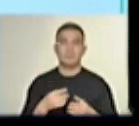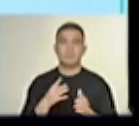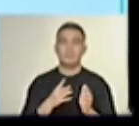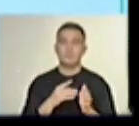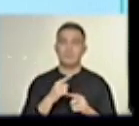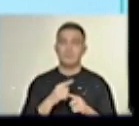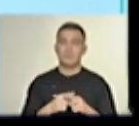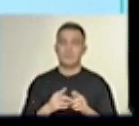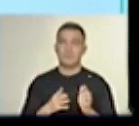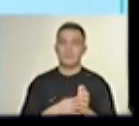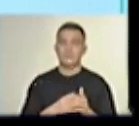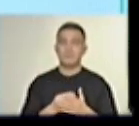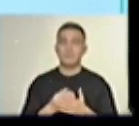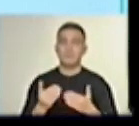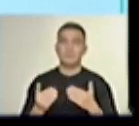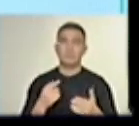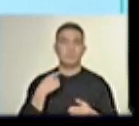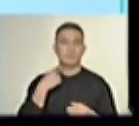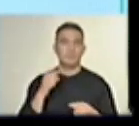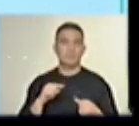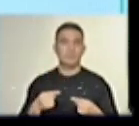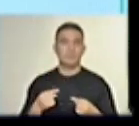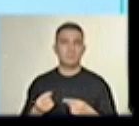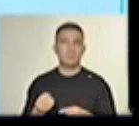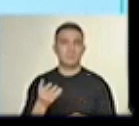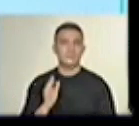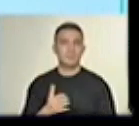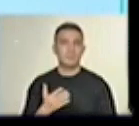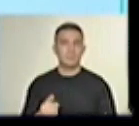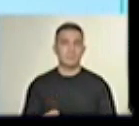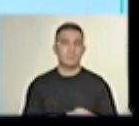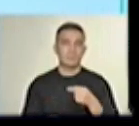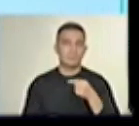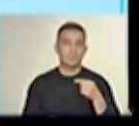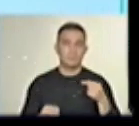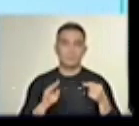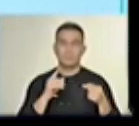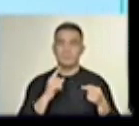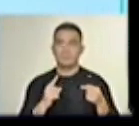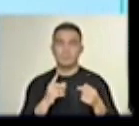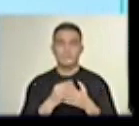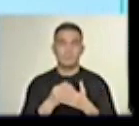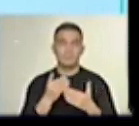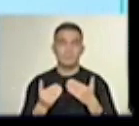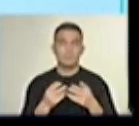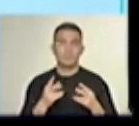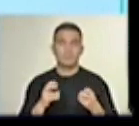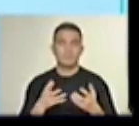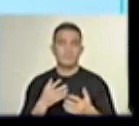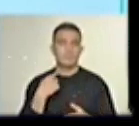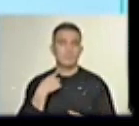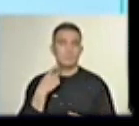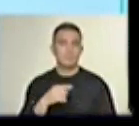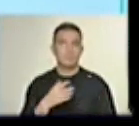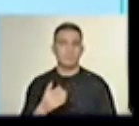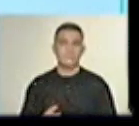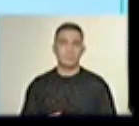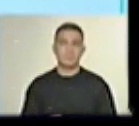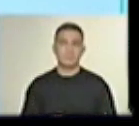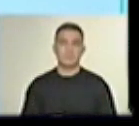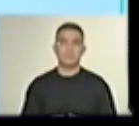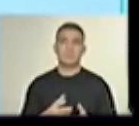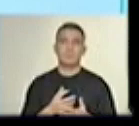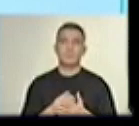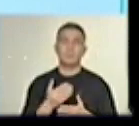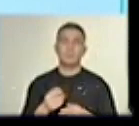9. Mana shu songa qarama-qarshi sonni topishingiz kerak. Avval bu sonni aniqlab olingchi, o'zi qanday son? Demak,